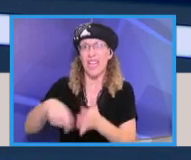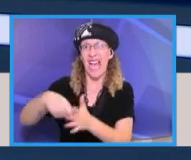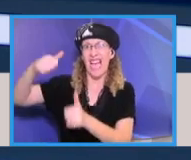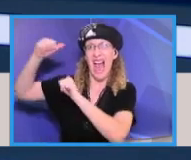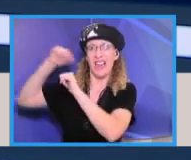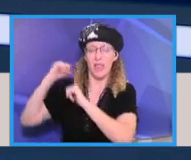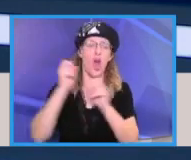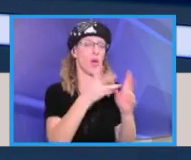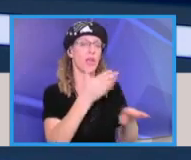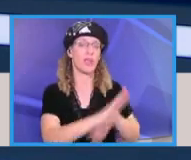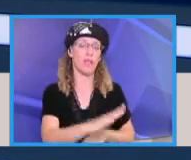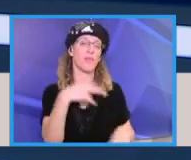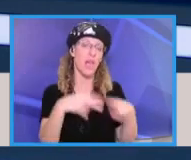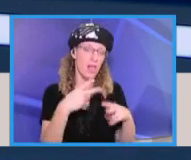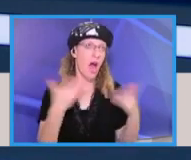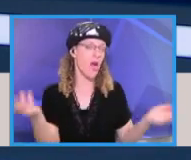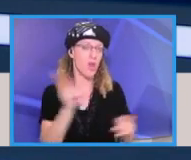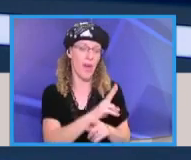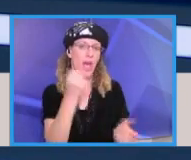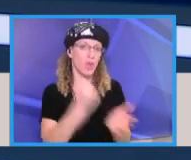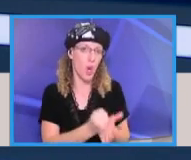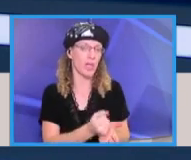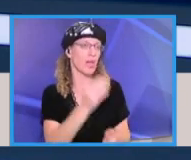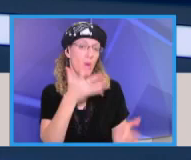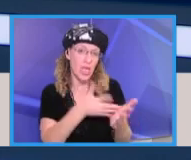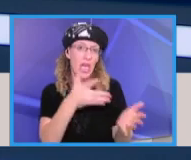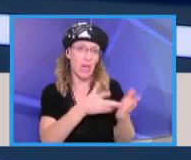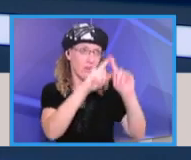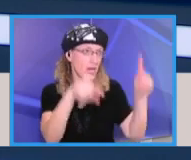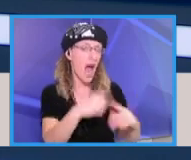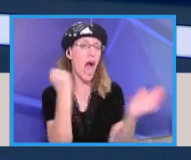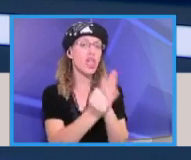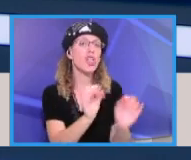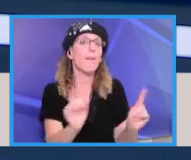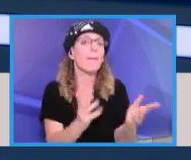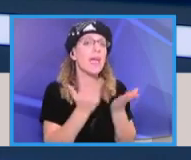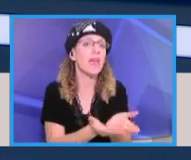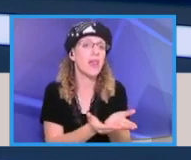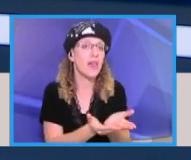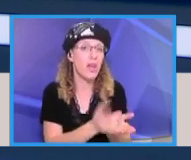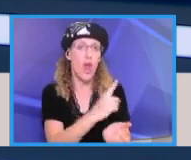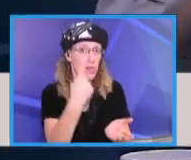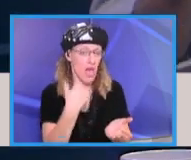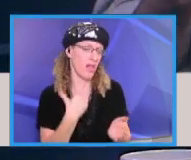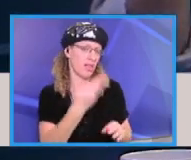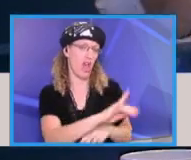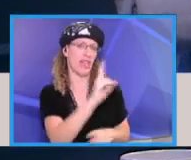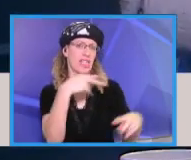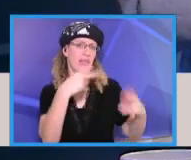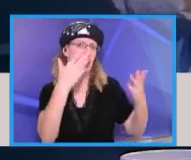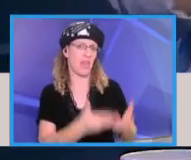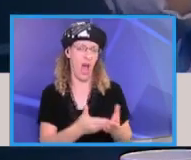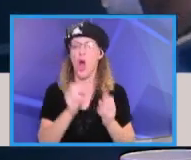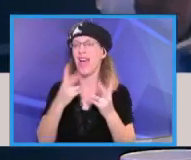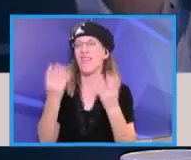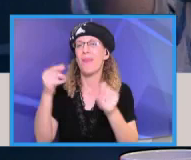נכנס למסעדה ויש לי חברים שומרי כשרות, בודקים של מי הכשר, אם נכון, הכשר לא מוצא חן ביניהם, הם לא נכנסים למסעדה. לא, אבל הרבה, זה מסתבר